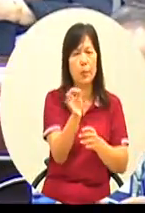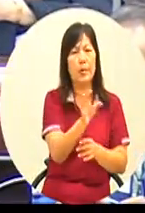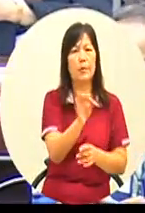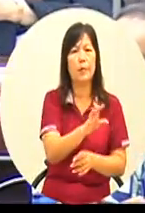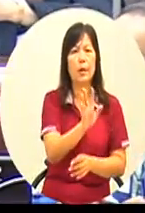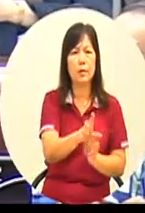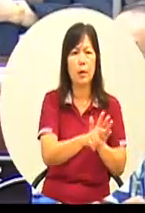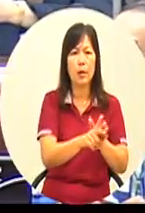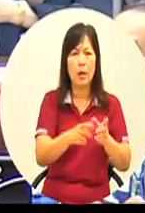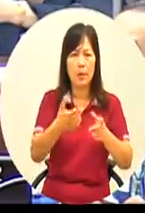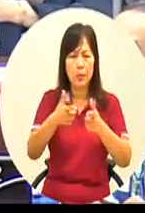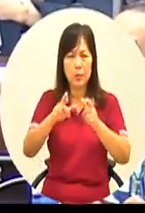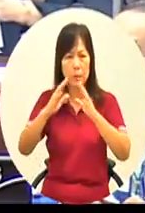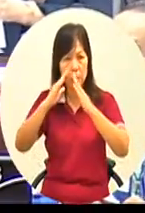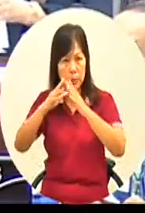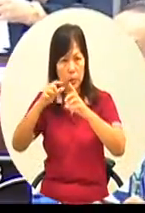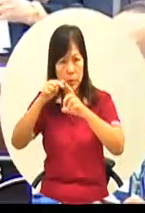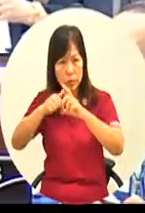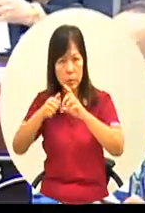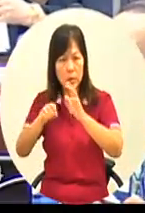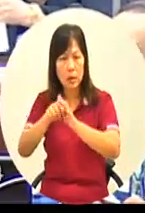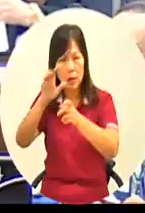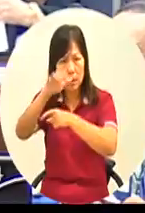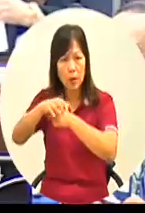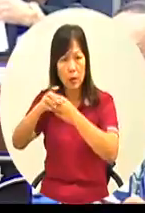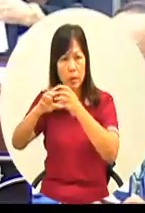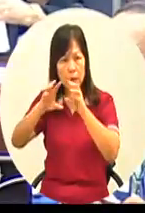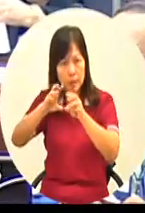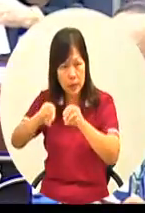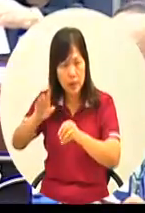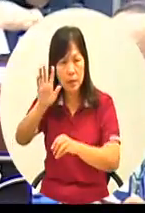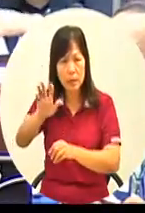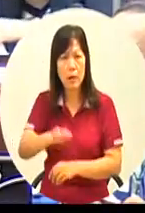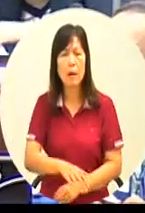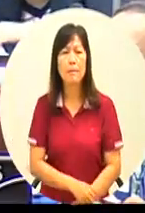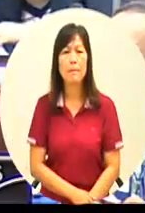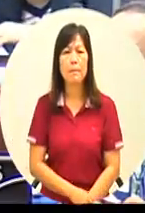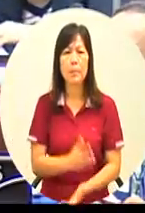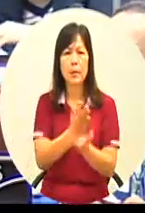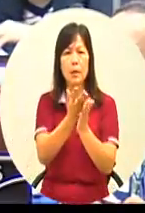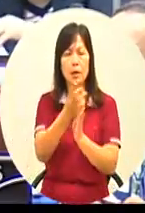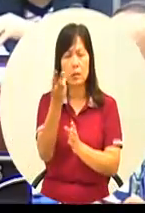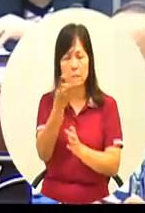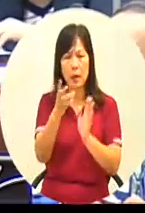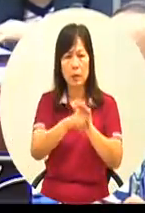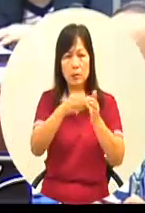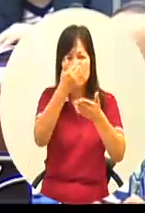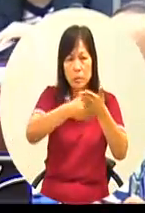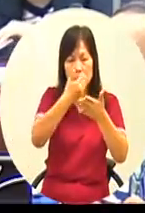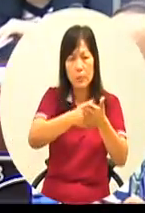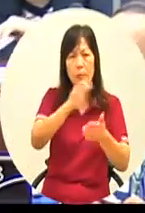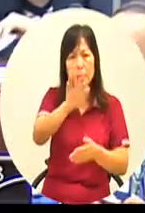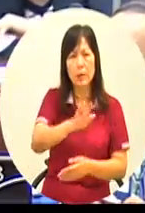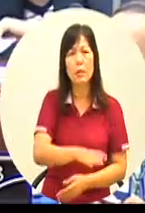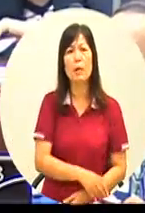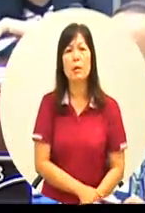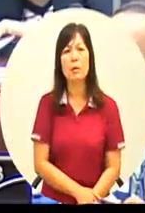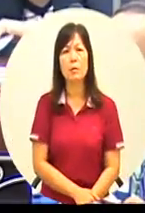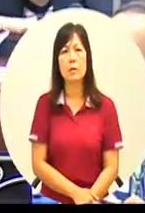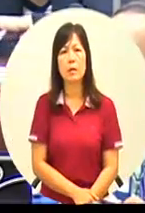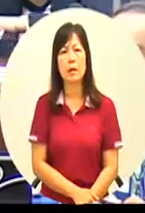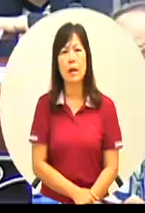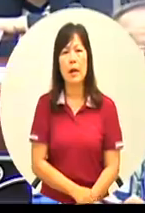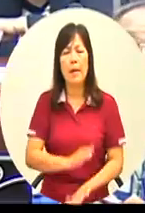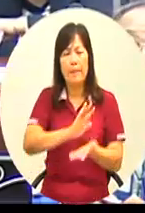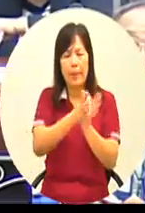括非都市土地农业用地，啊，还有另外一个，那第有三种是减免税率，啊，所以我们把它弄成